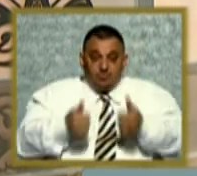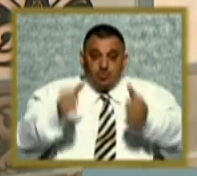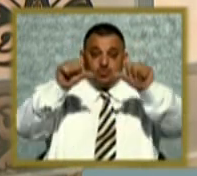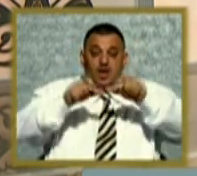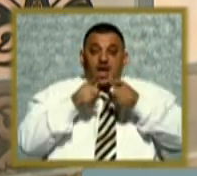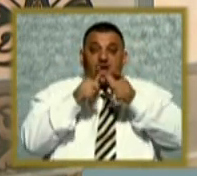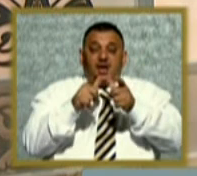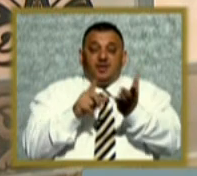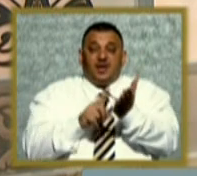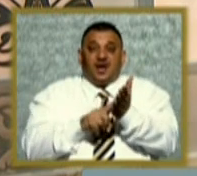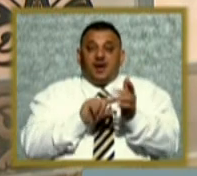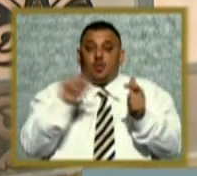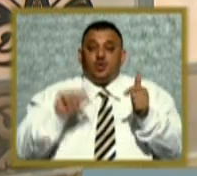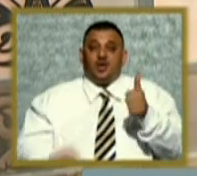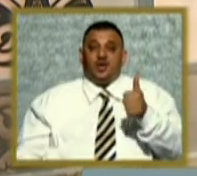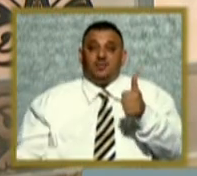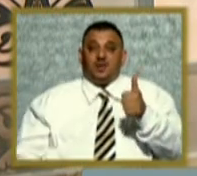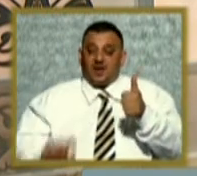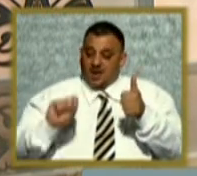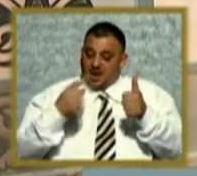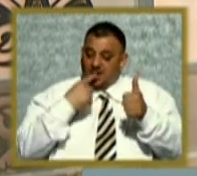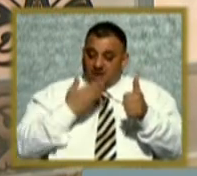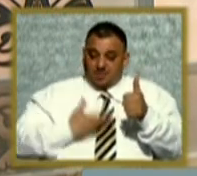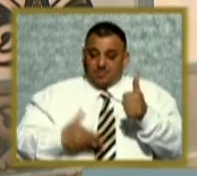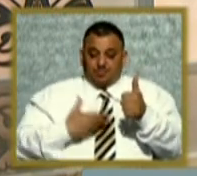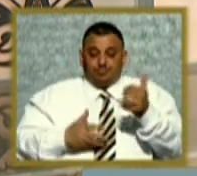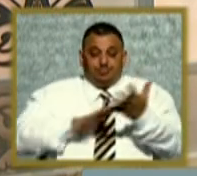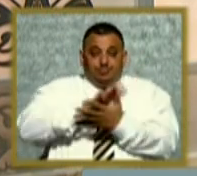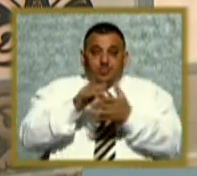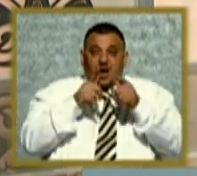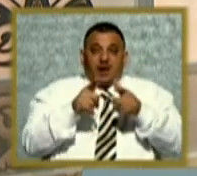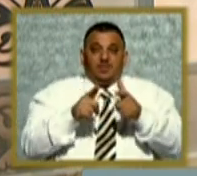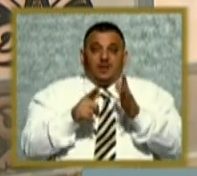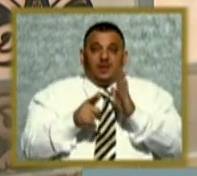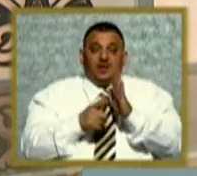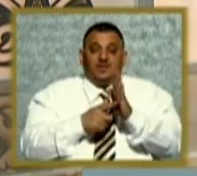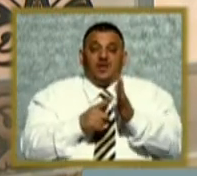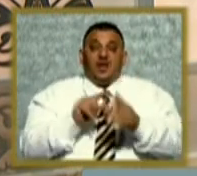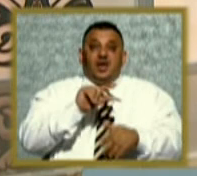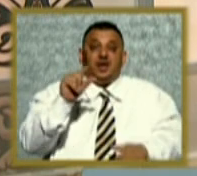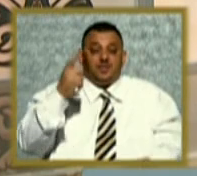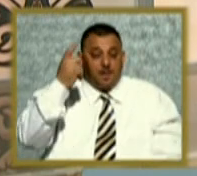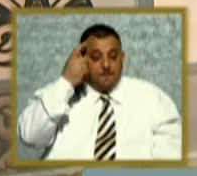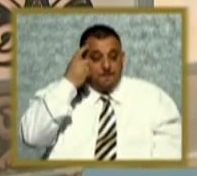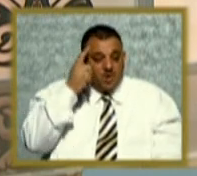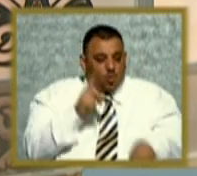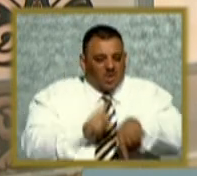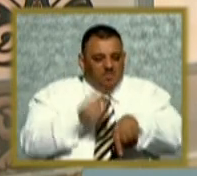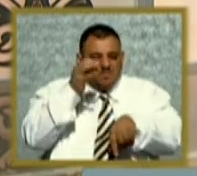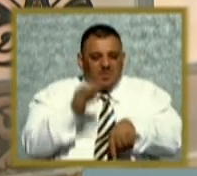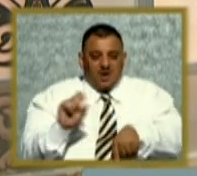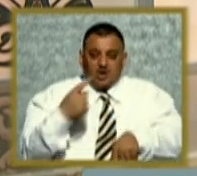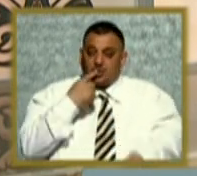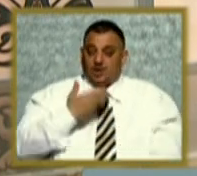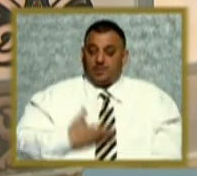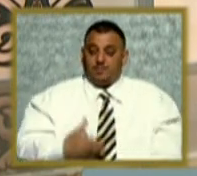كان بأثناءها يعني هي الدورة مع الخربطة الهرمونية. طيب واضح. بس ما عرفت يعني شو وقت كانت الدورة وش وقت